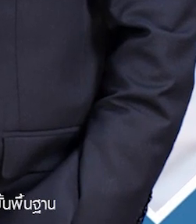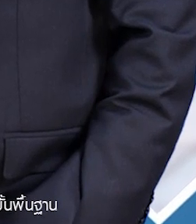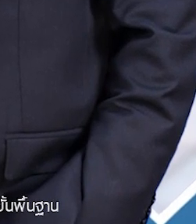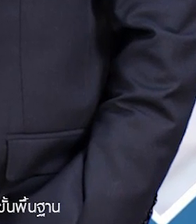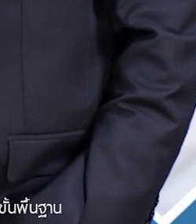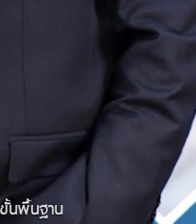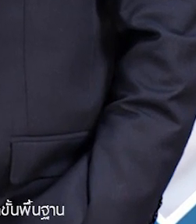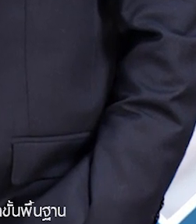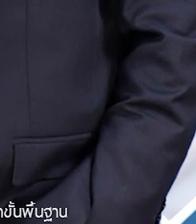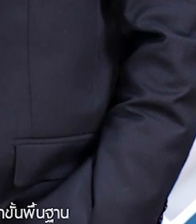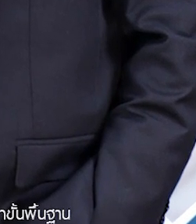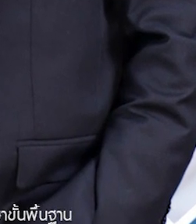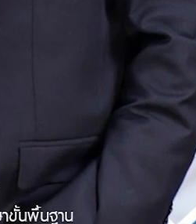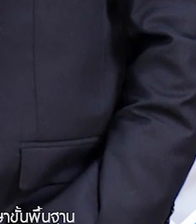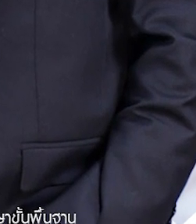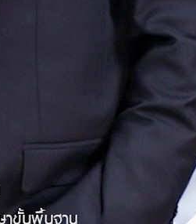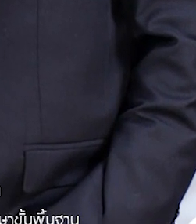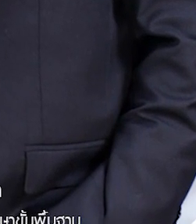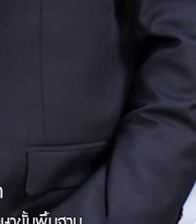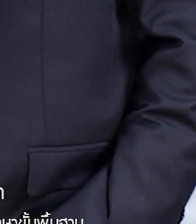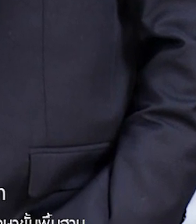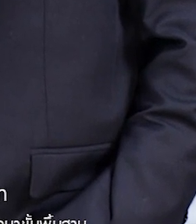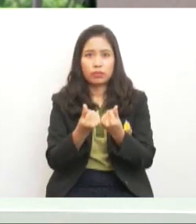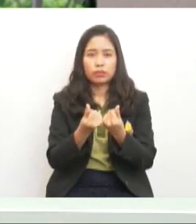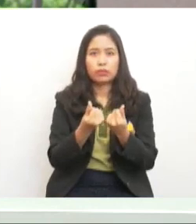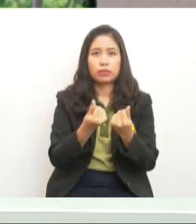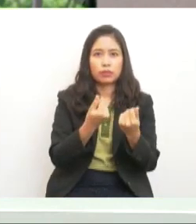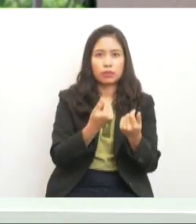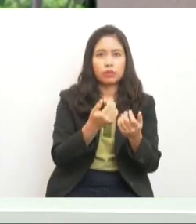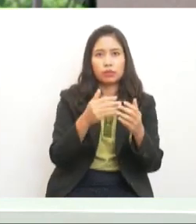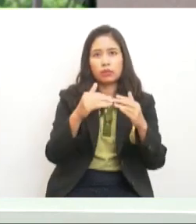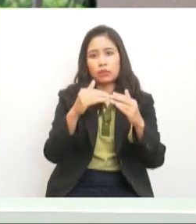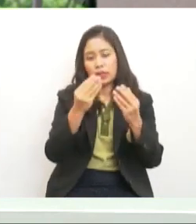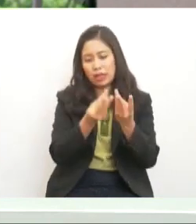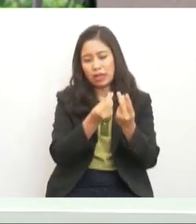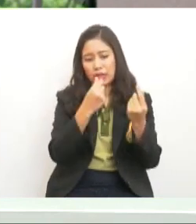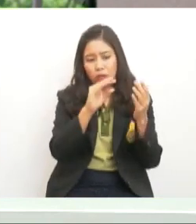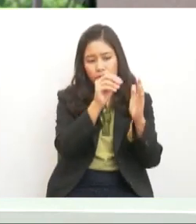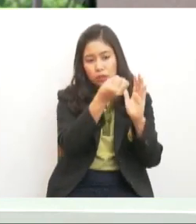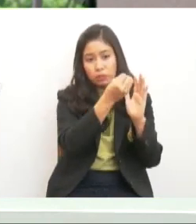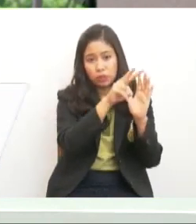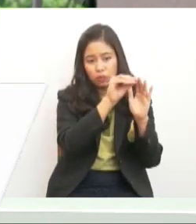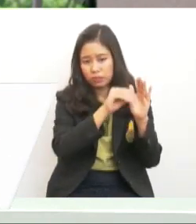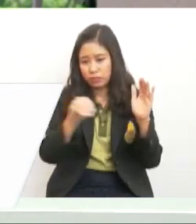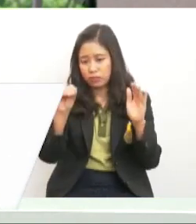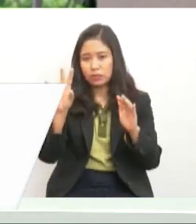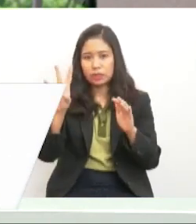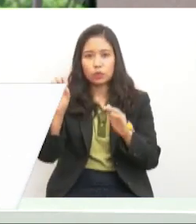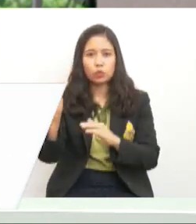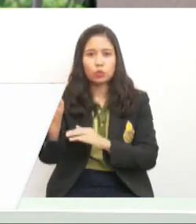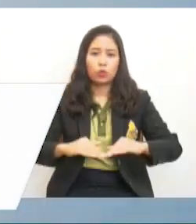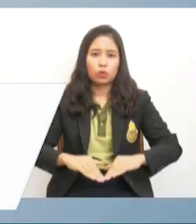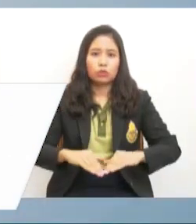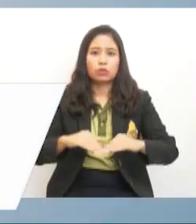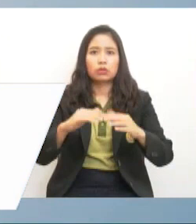รายการผู้เช้าข่าวสปทประจำสัปดาห์นี้ท่านผู้ชมจะได้พบกับดร.อัมพรพีนสาเลขาธิการคณะกรรมการการศึกษาขั้นพื้นฐาน